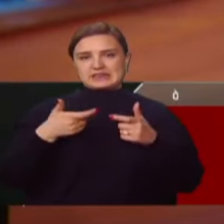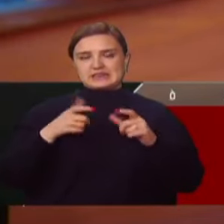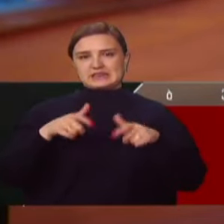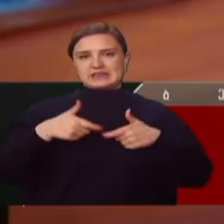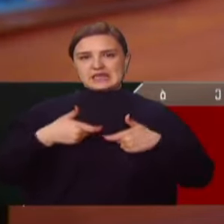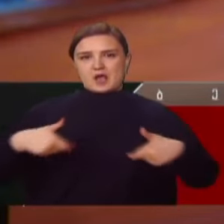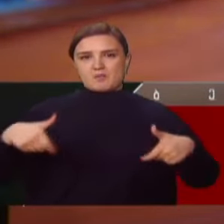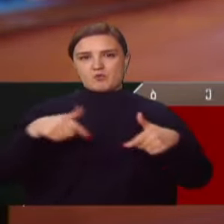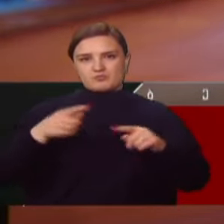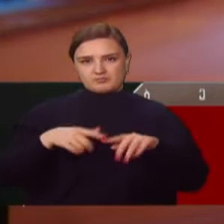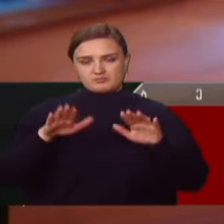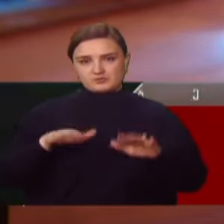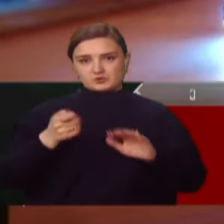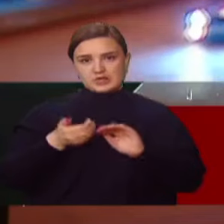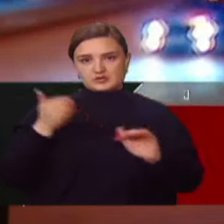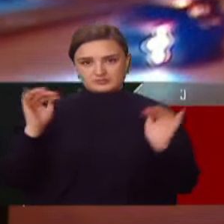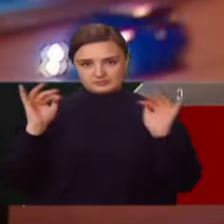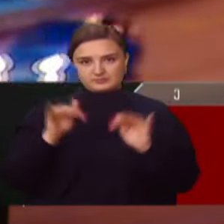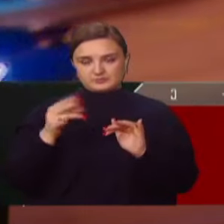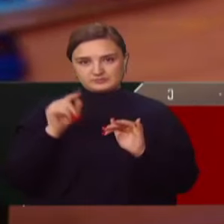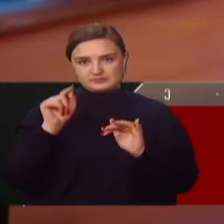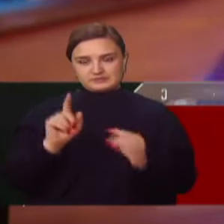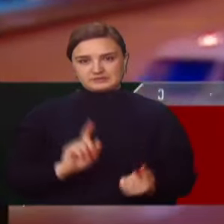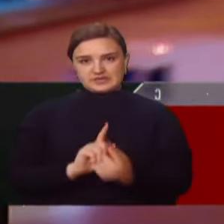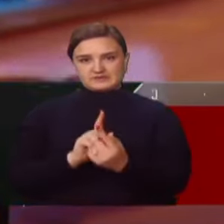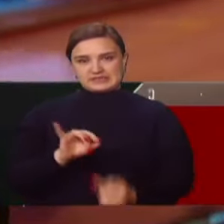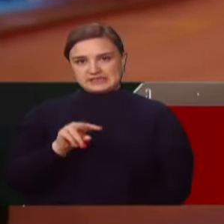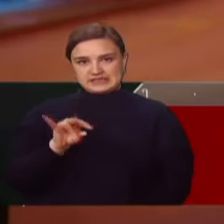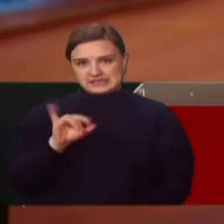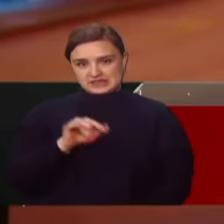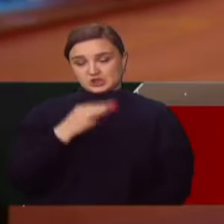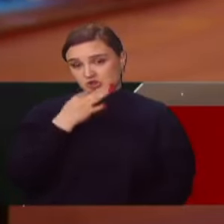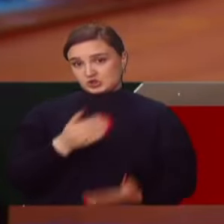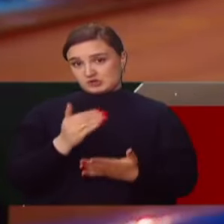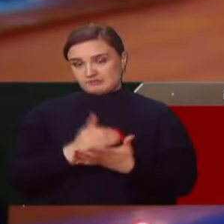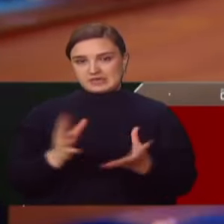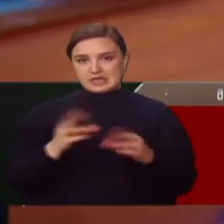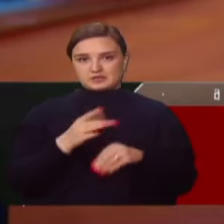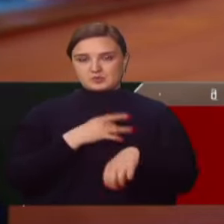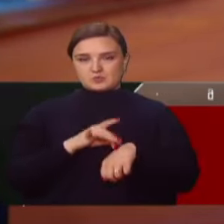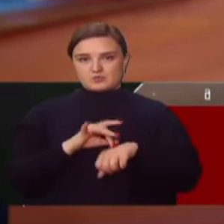გულშემატკივარს მოუწოდებ, რომ ცოტათი ადრე მოვიდეს დინამო არენაზე და დახვდეს ილია თოფურია, შემდგომ კი ერთად